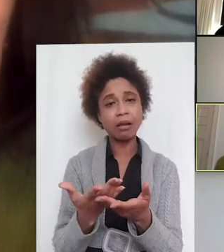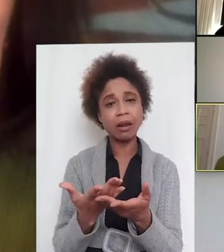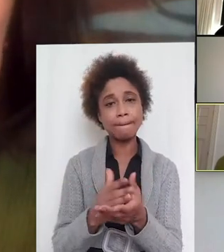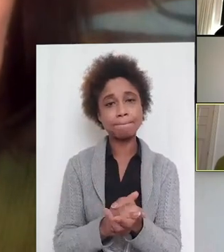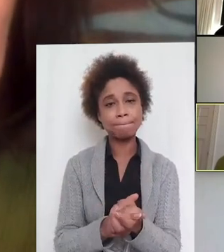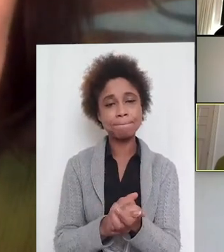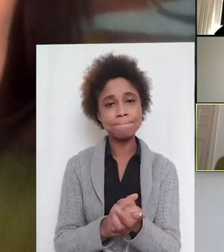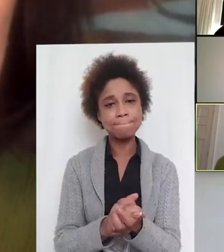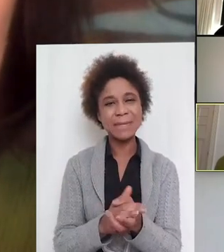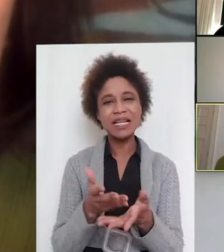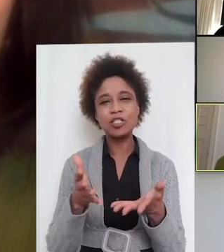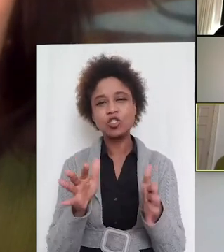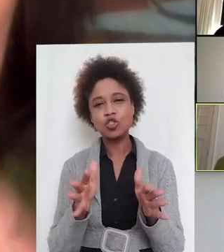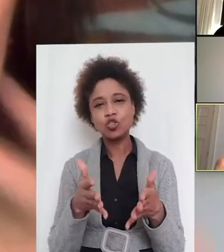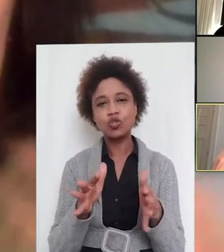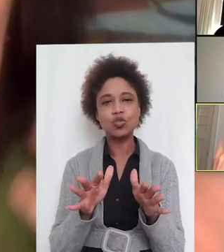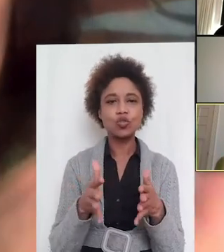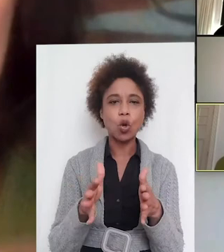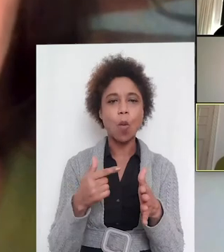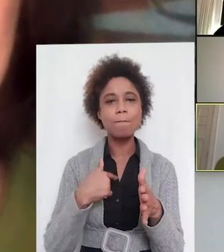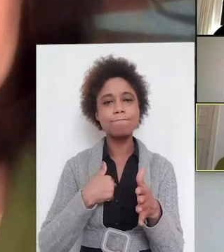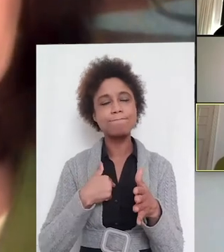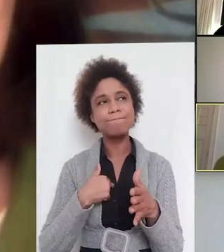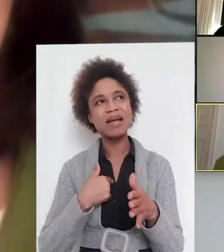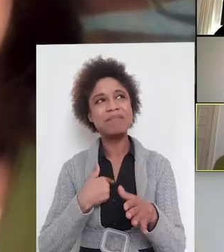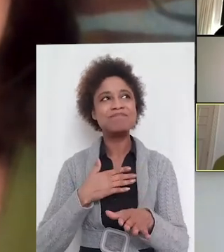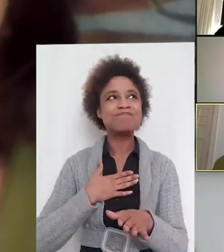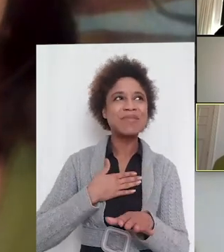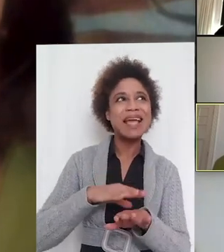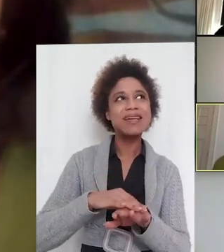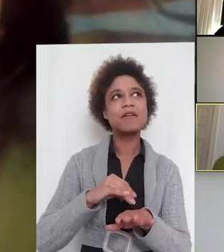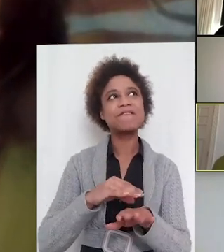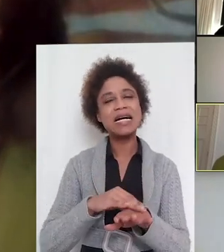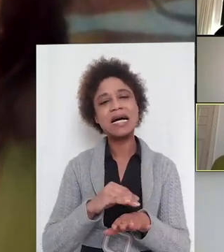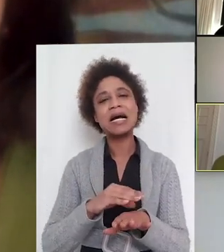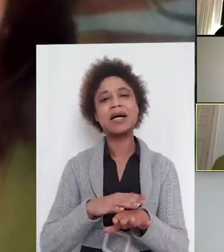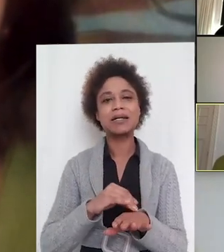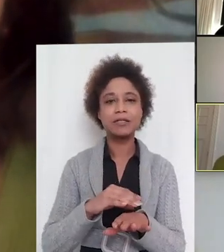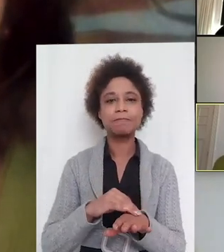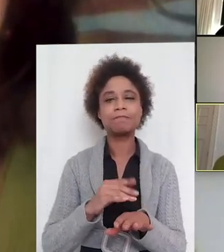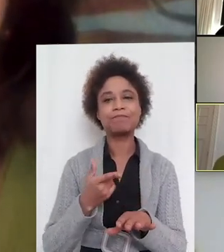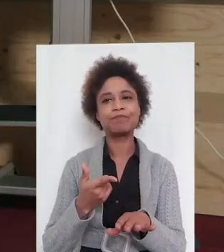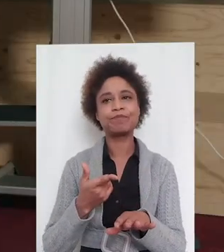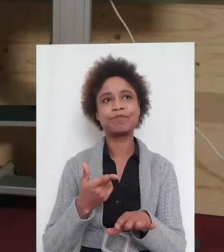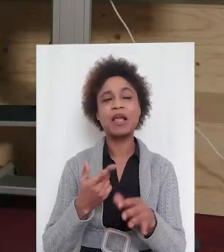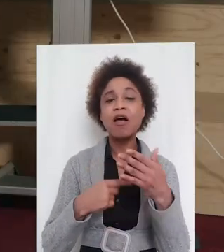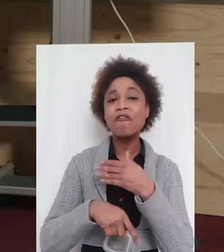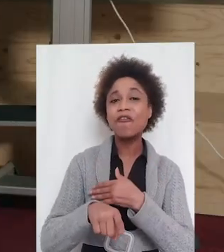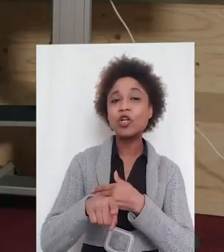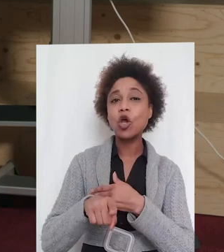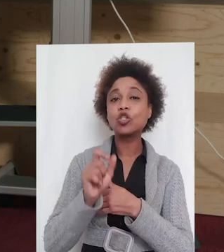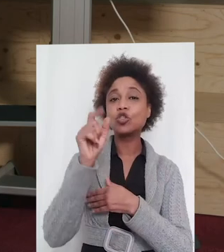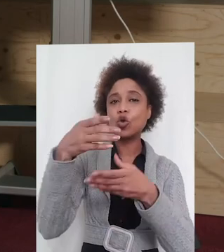soms is het zo, in mijn ervaring, dat ook vanuit de doelgroep niet